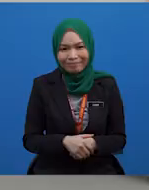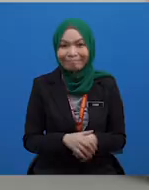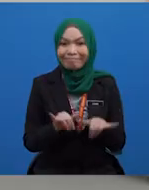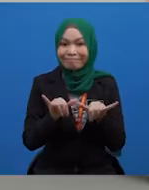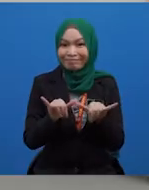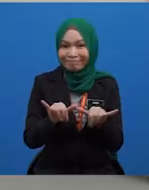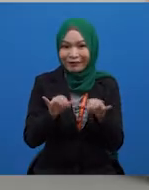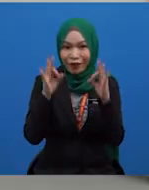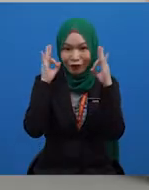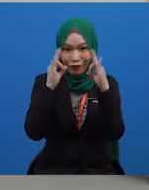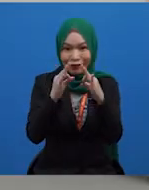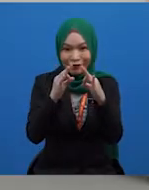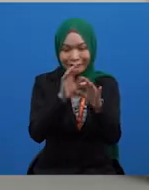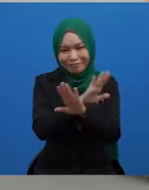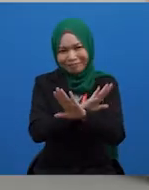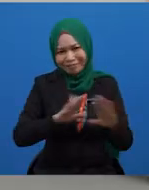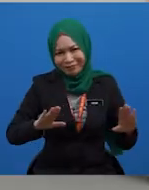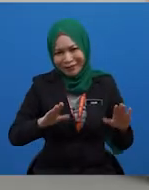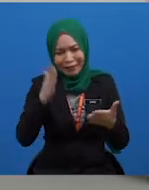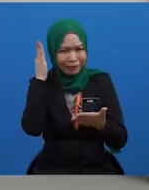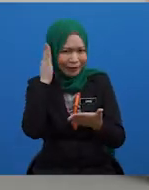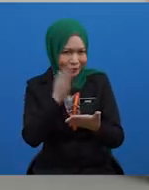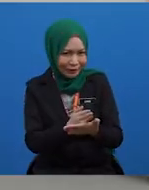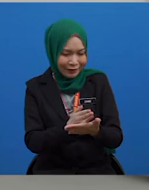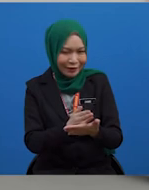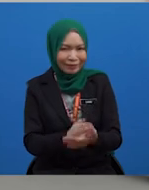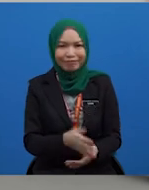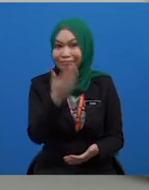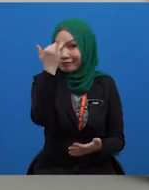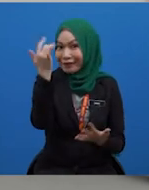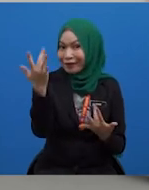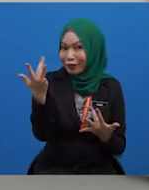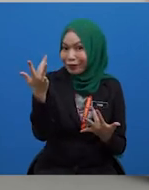Stay focused and never give up. Tunggu apa lagi?